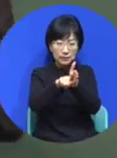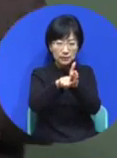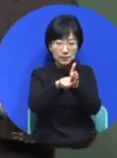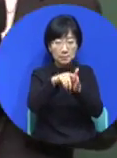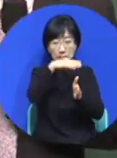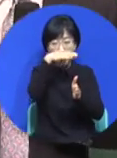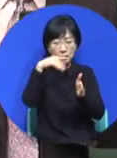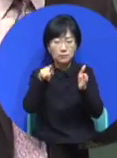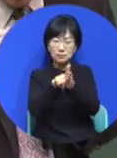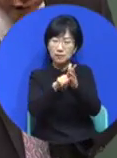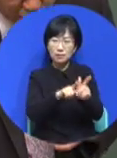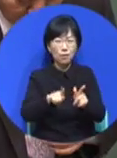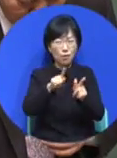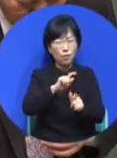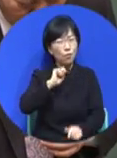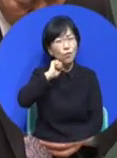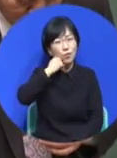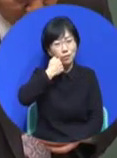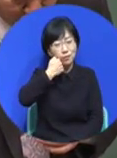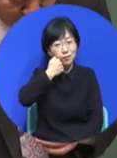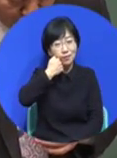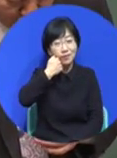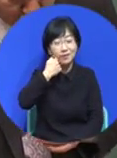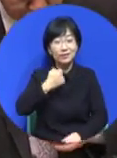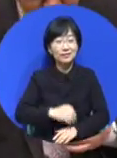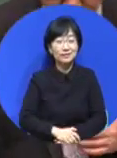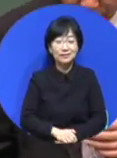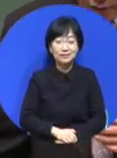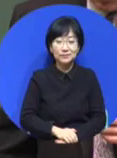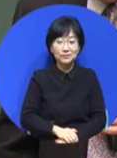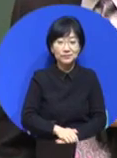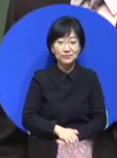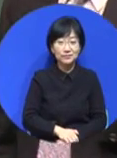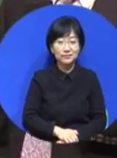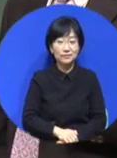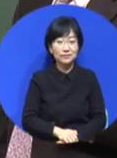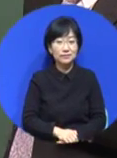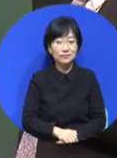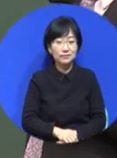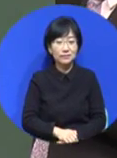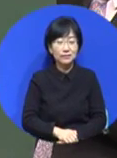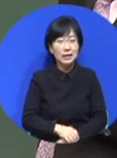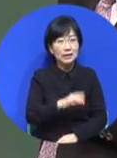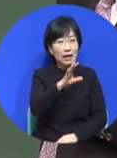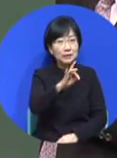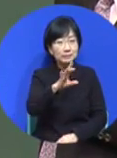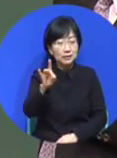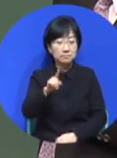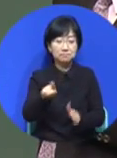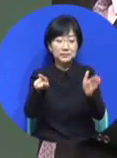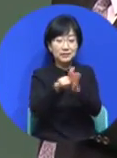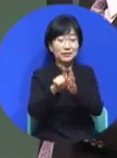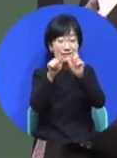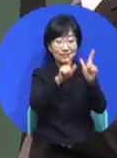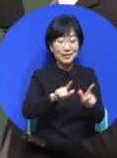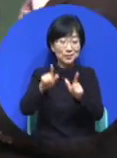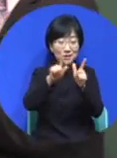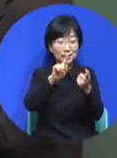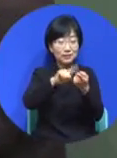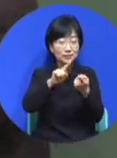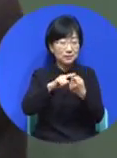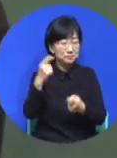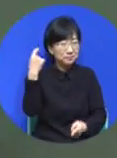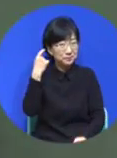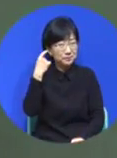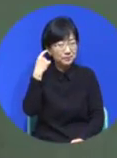it is difficult. 우리 신앙생활 한다 이렇게 할 때 자칫 잘못해 버리면 이해가 안 되는 거죠. When we say we want to walk our